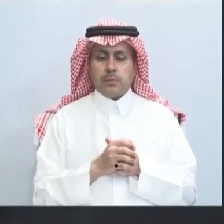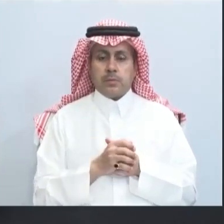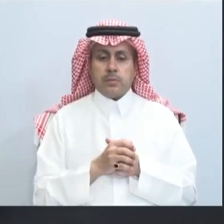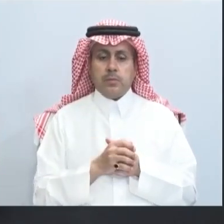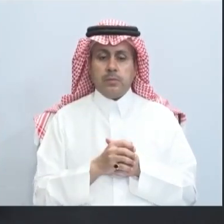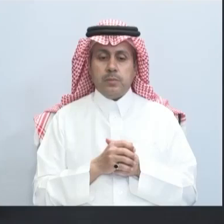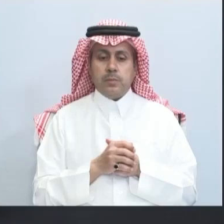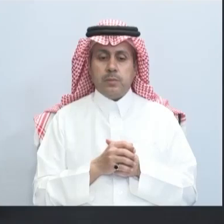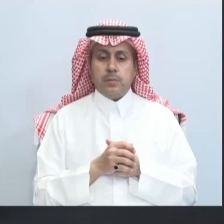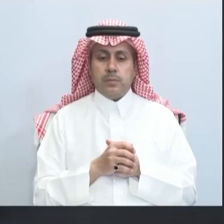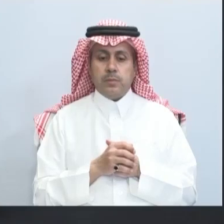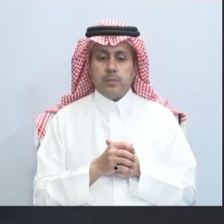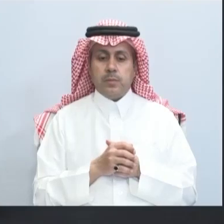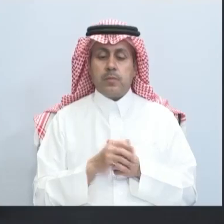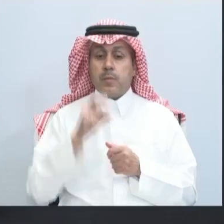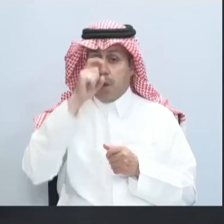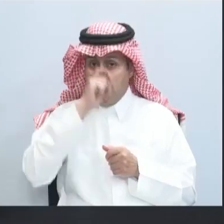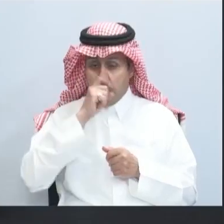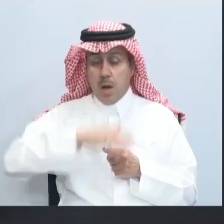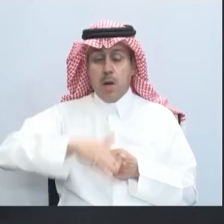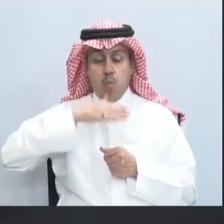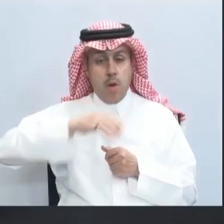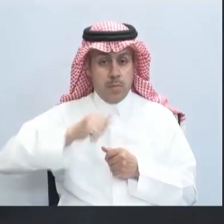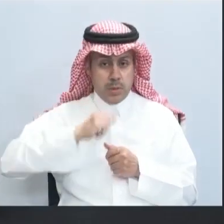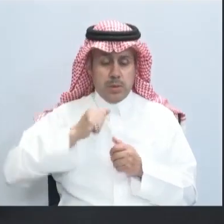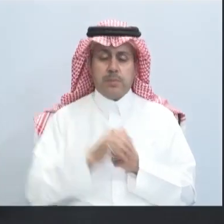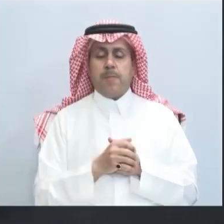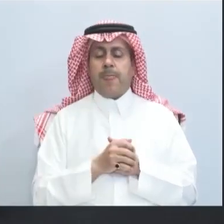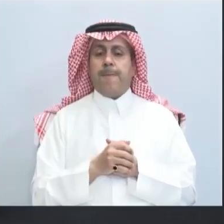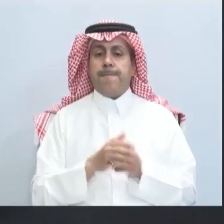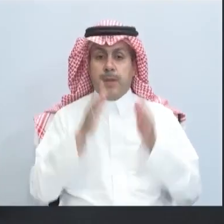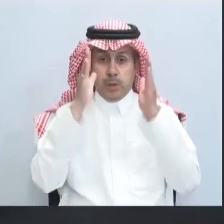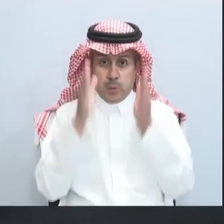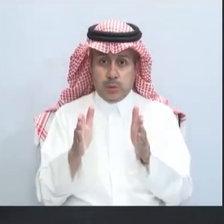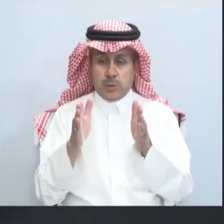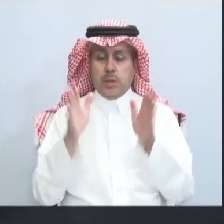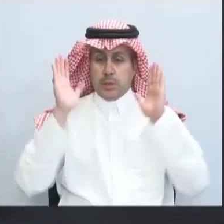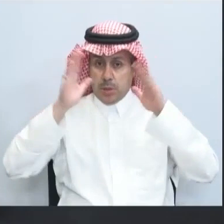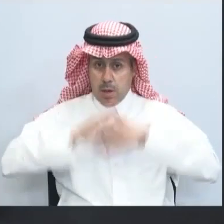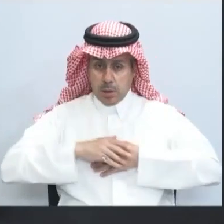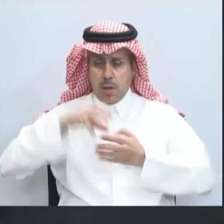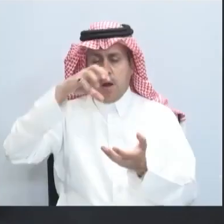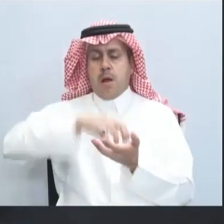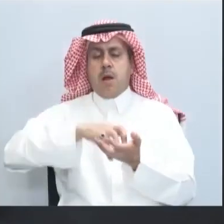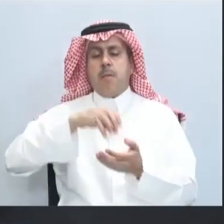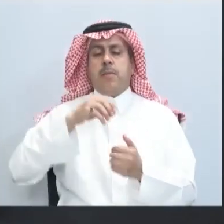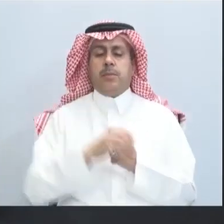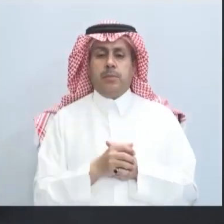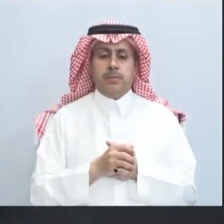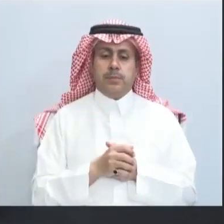فولوا وجوهكم شطره امر للنبي صلى الله عليه وسلم بان يتوجه الى القبله الى